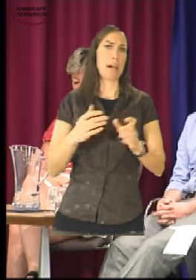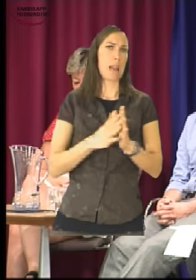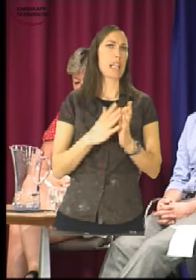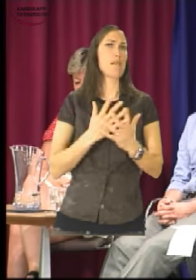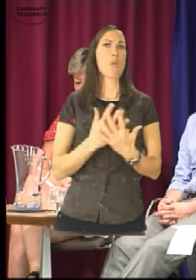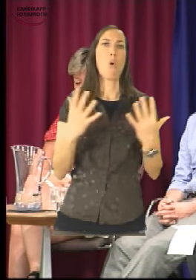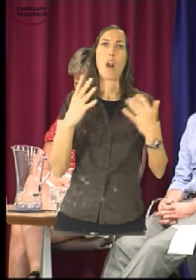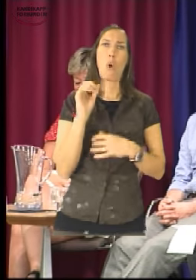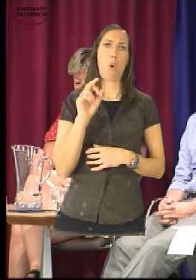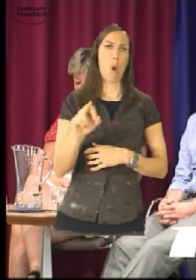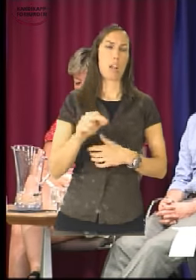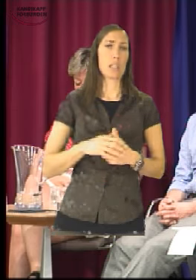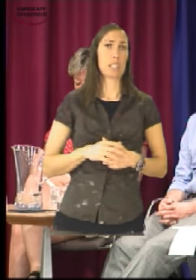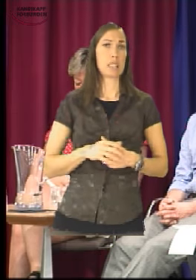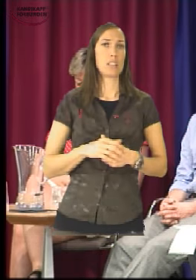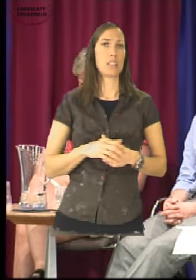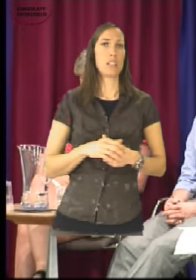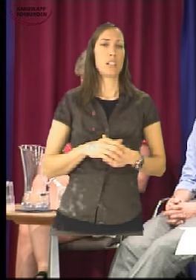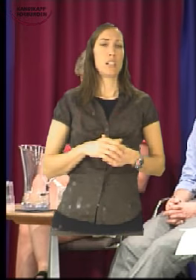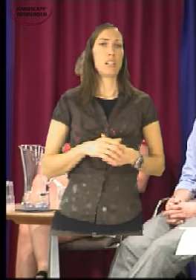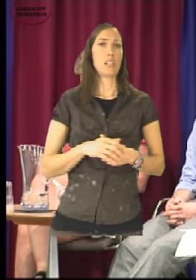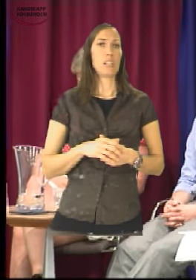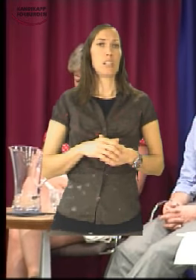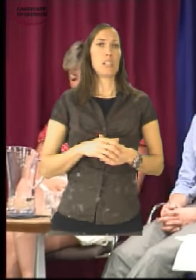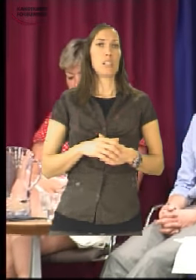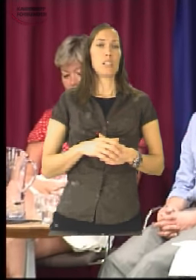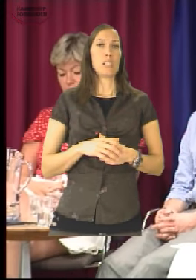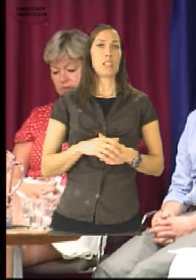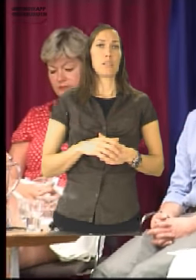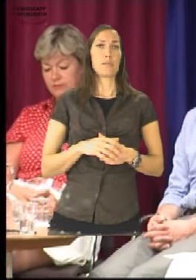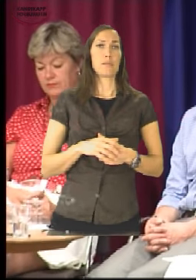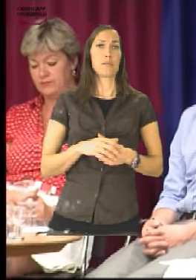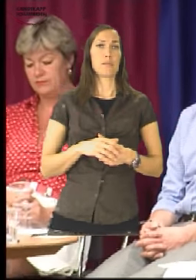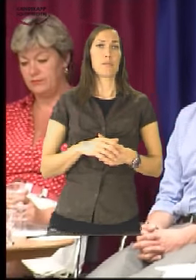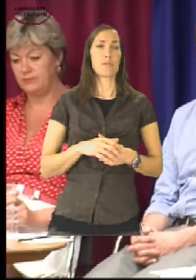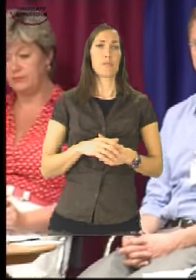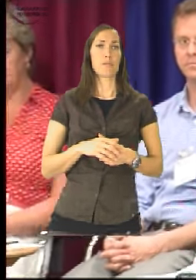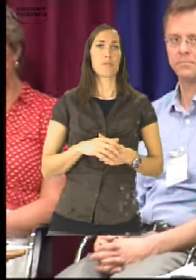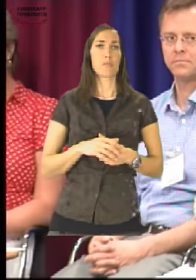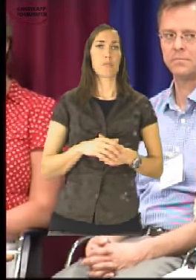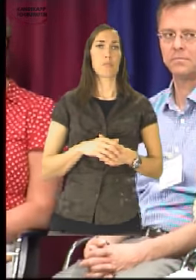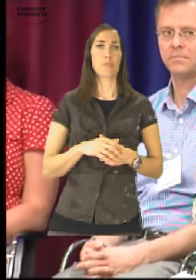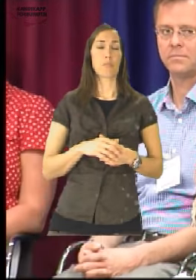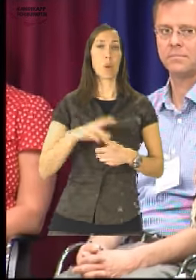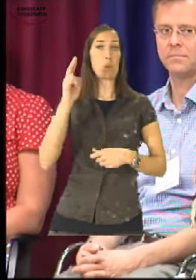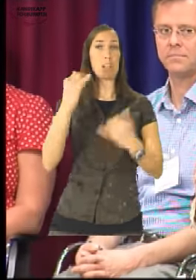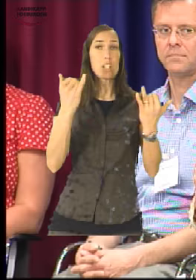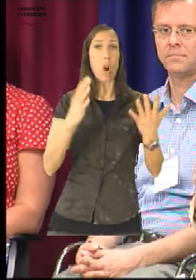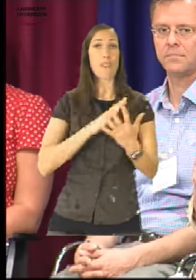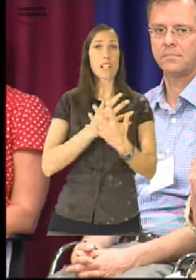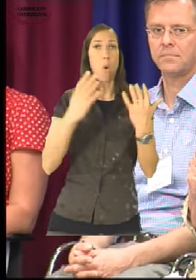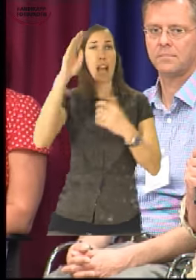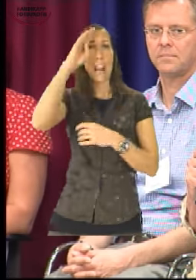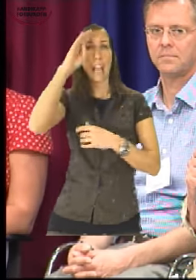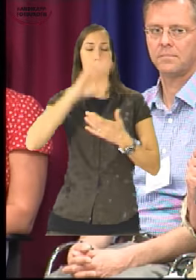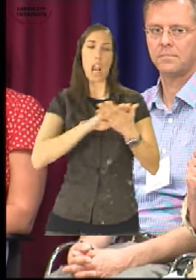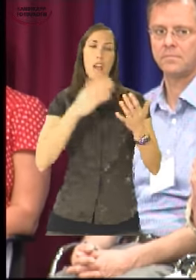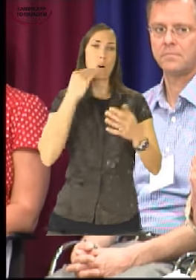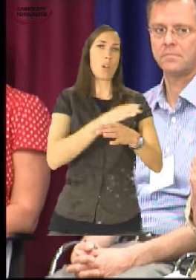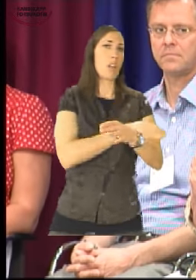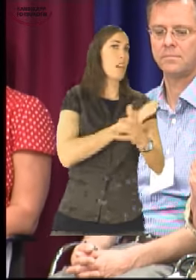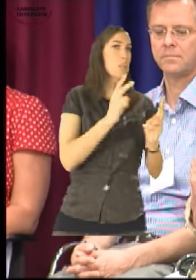år på. Och det har aldrig funnits fler läkare än vad det finns just nu, och läkarutbildningen. Och vi har ju